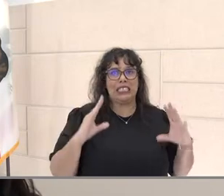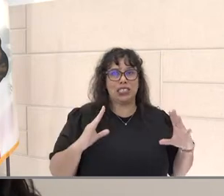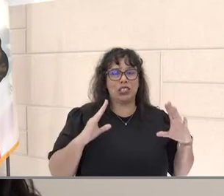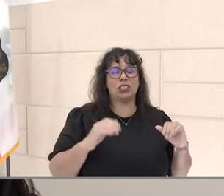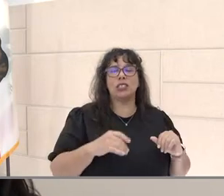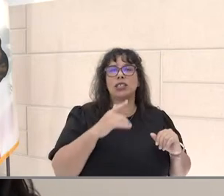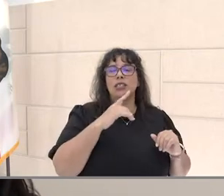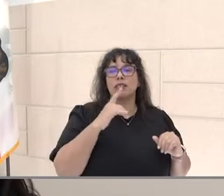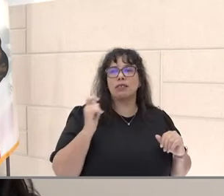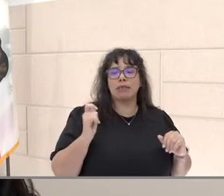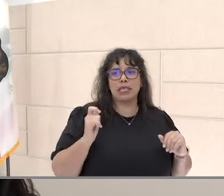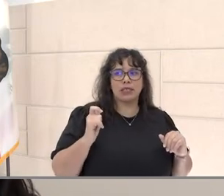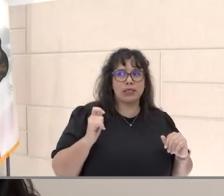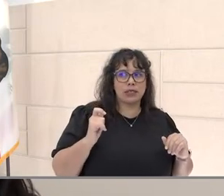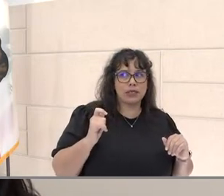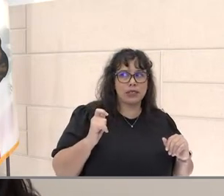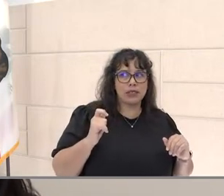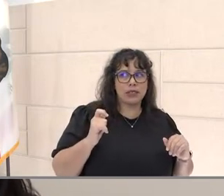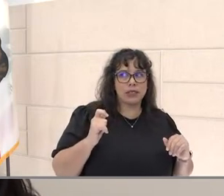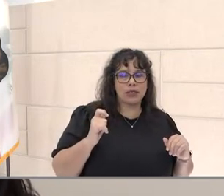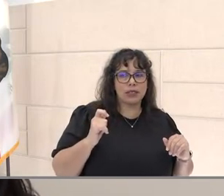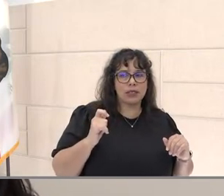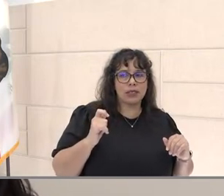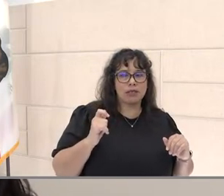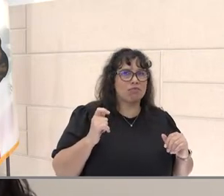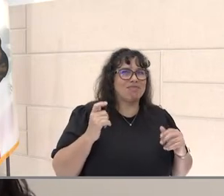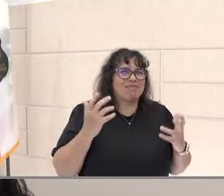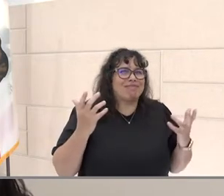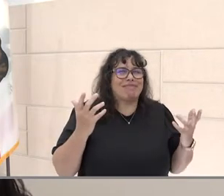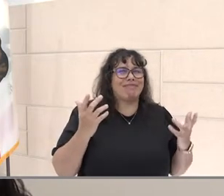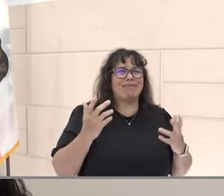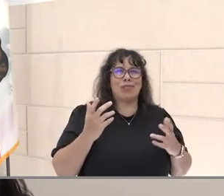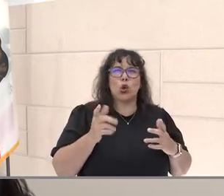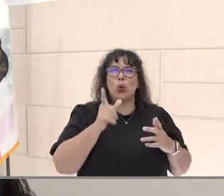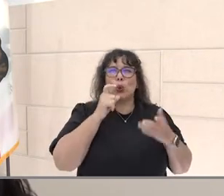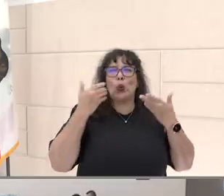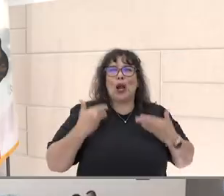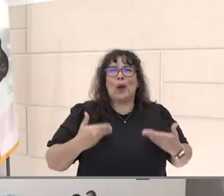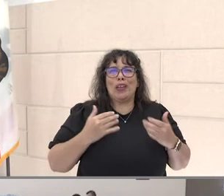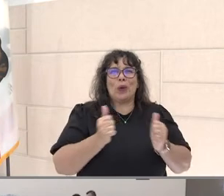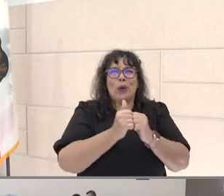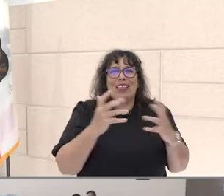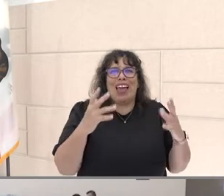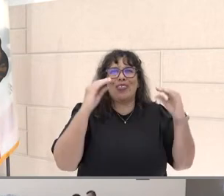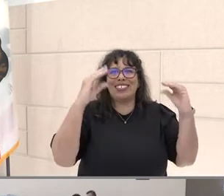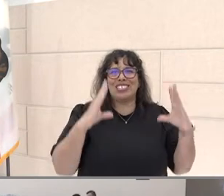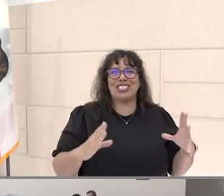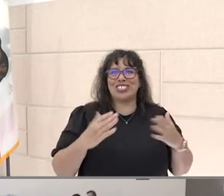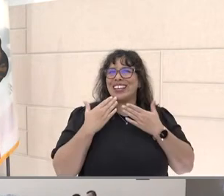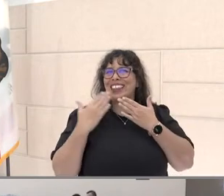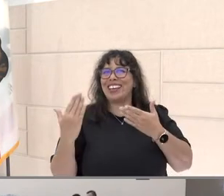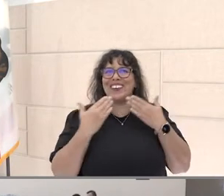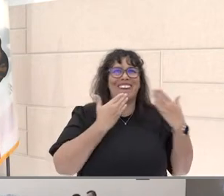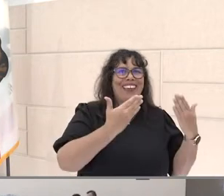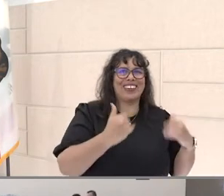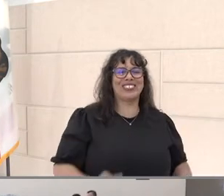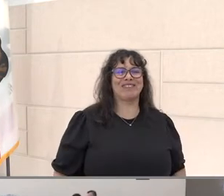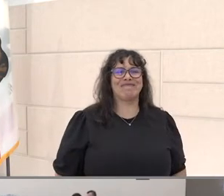ยืนหนึ่งเพื่อไว้สับยางนำไปทลายอำนอกุนแต่การกรูตายืนคลายขีดเสียงไม่บ่อันเมียนกรู